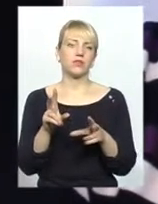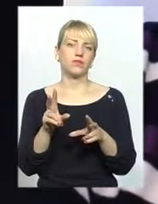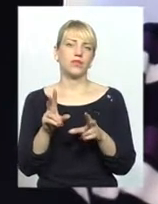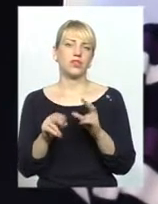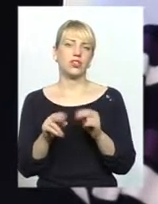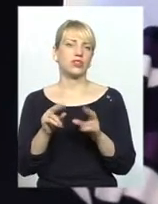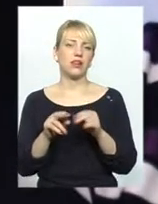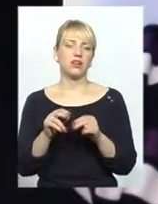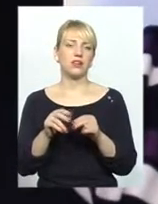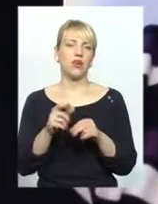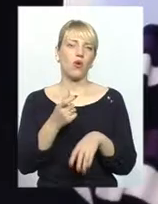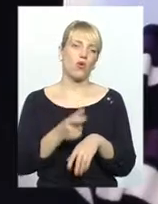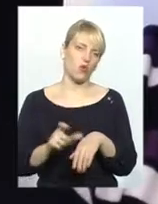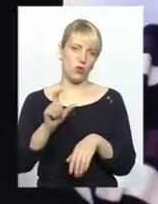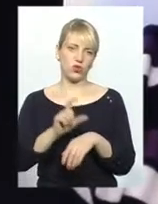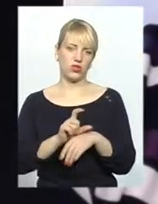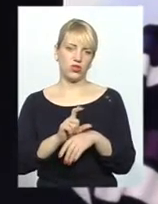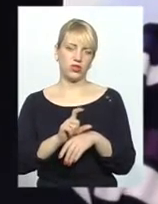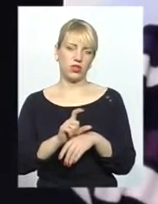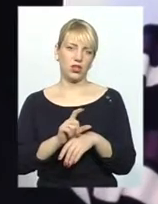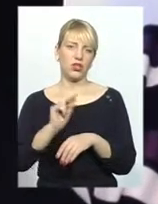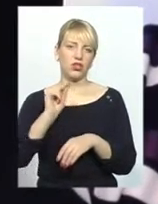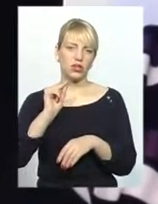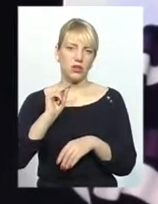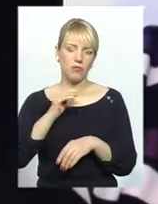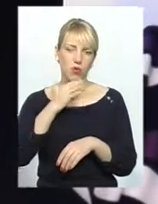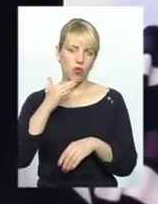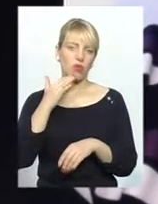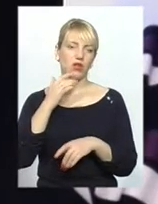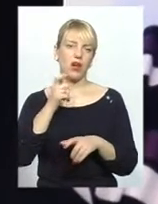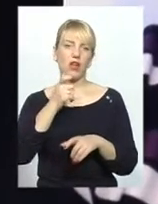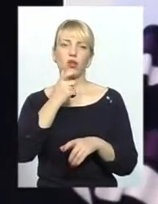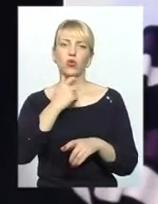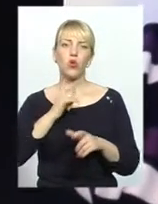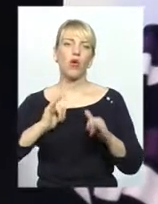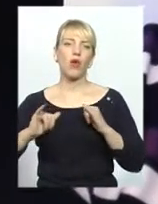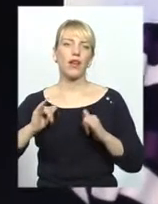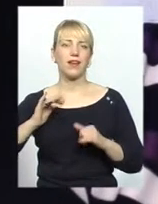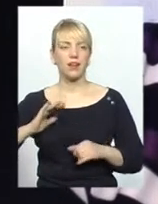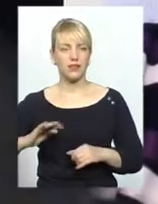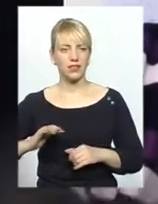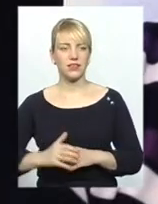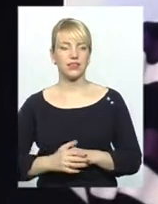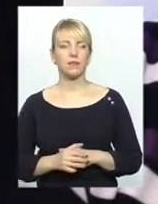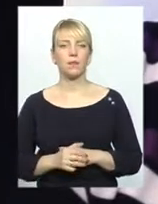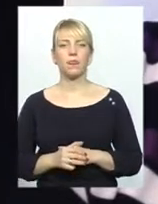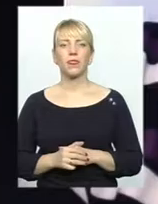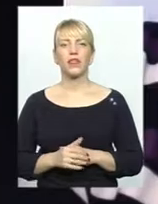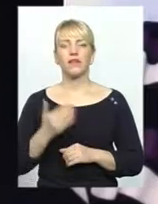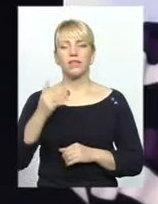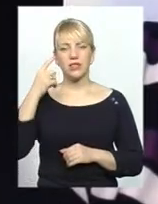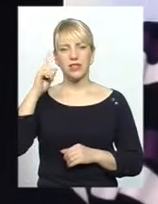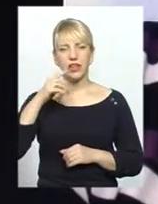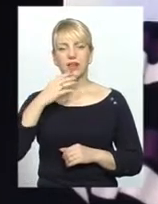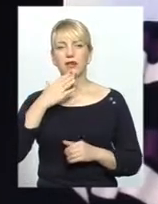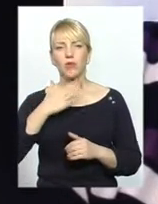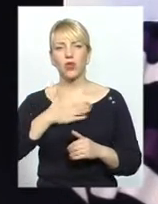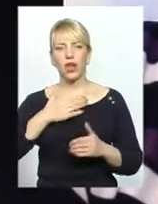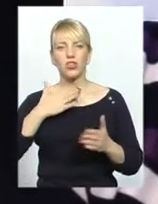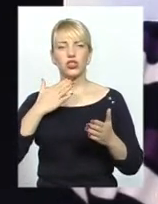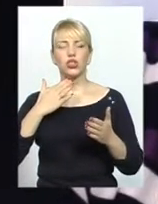границы толерантности. Это уже чуть больше, чем толерантность. Каждому как бы своё. Ви знаєте про наші стосунки з